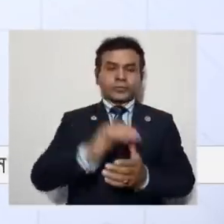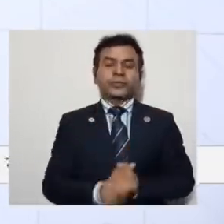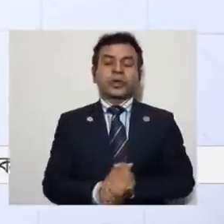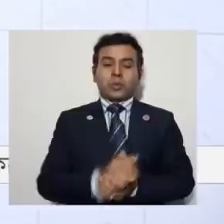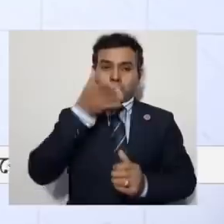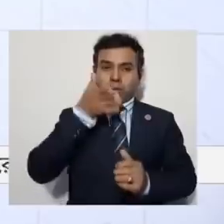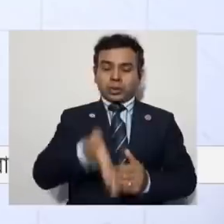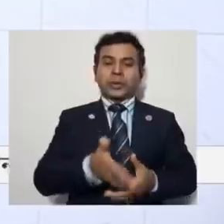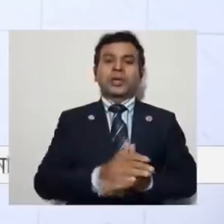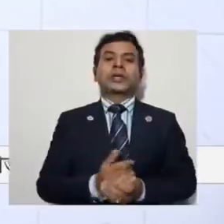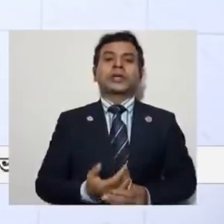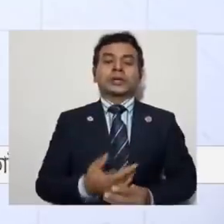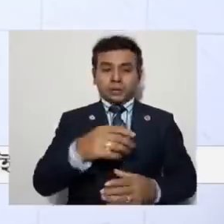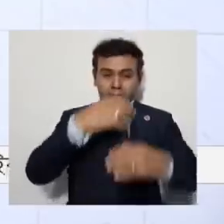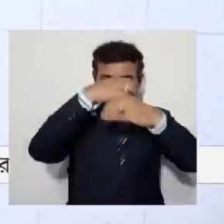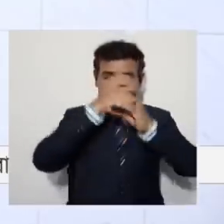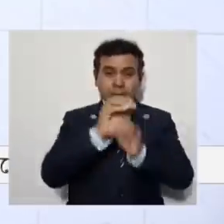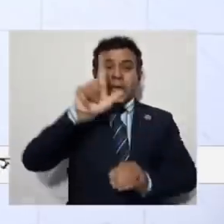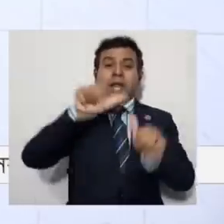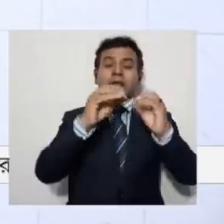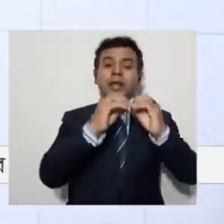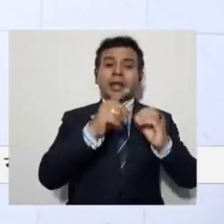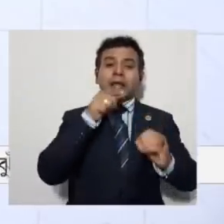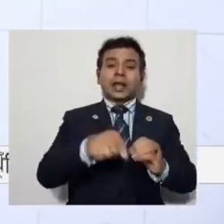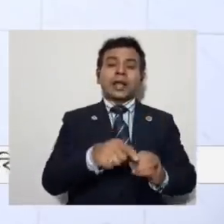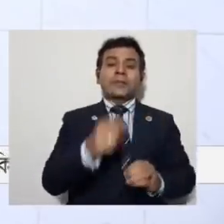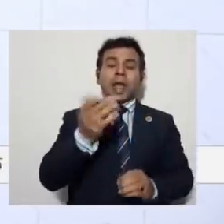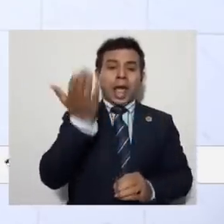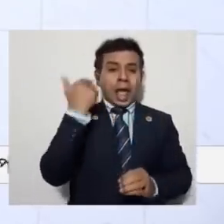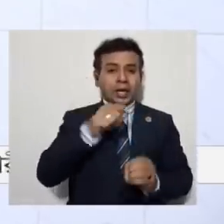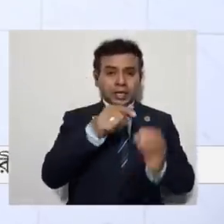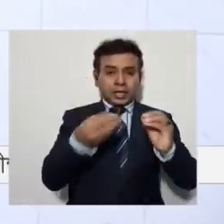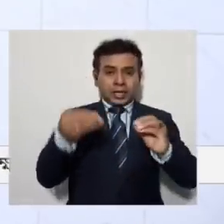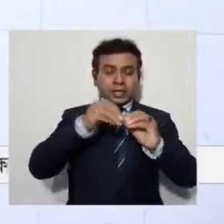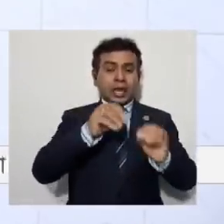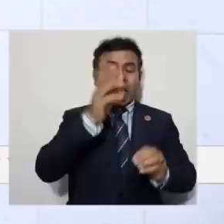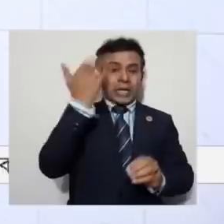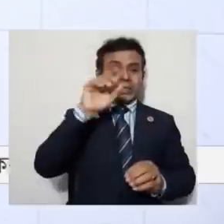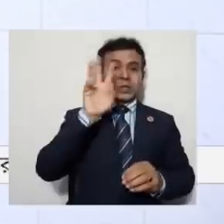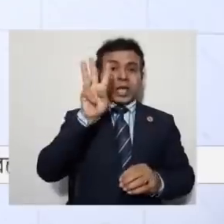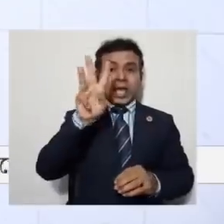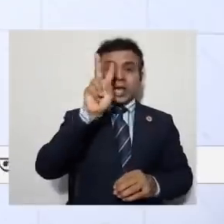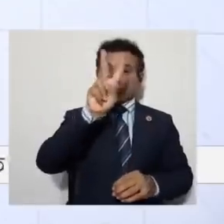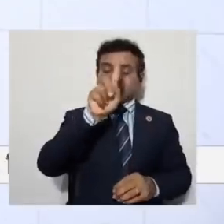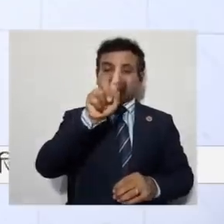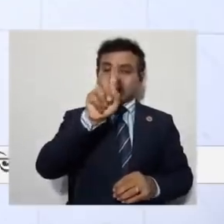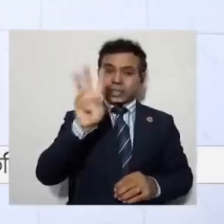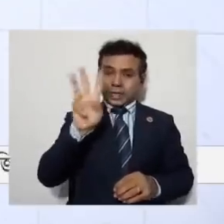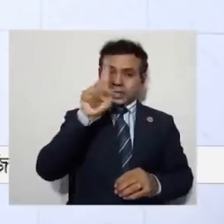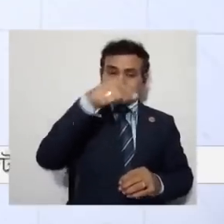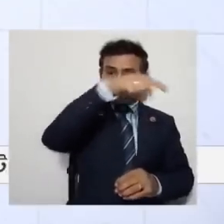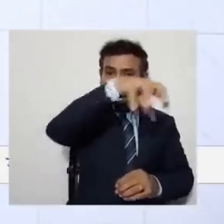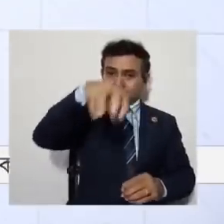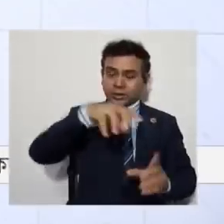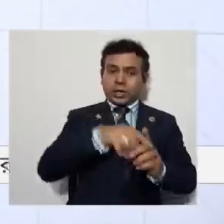আমি এখানে আরেকটি তথ্য আপনাদের দিতে চাই, সেটা হলো আমাদের বর্তমানে যে ল্যাবে পরীক্ষা হচ্ছে তার সংখ্যা আরও দুটো বেড়েছে।